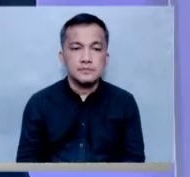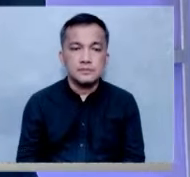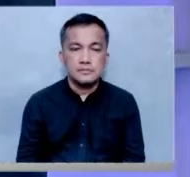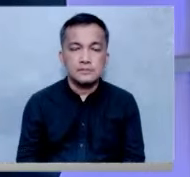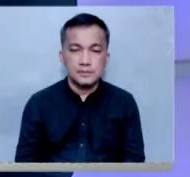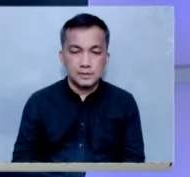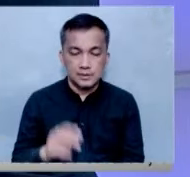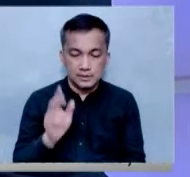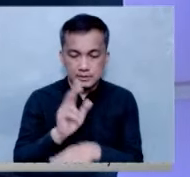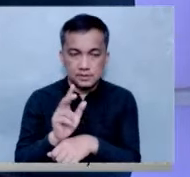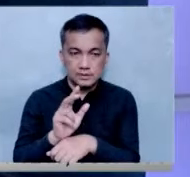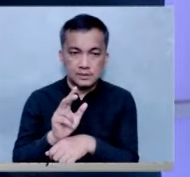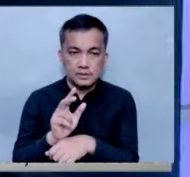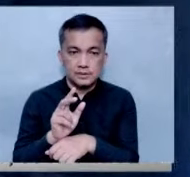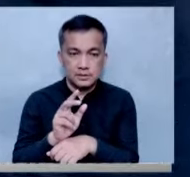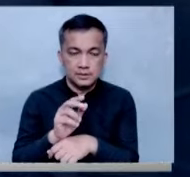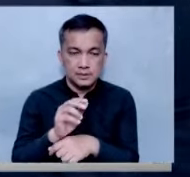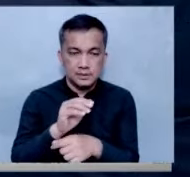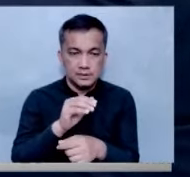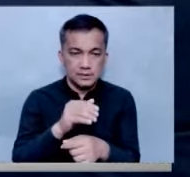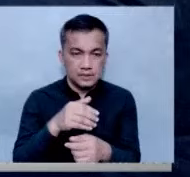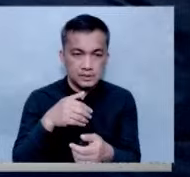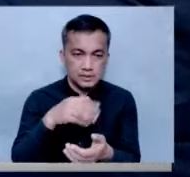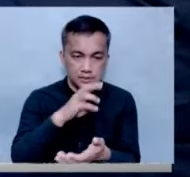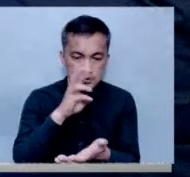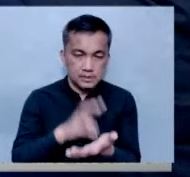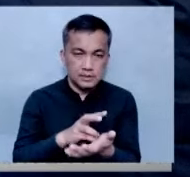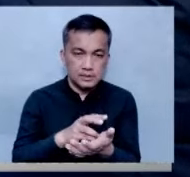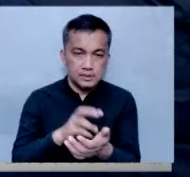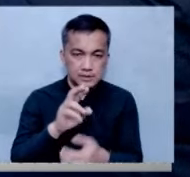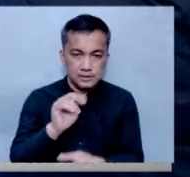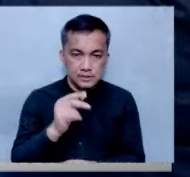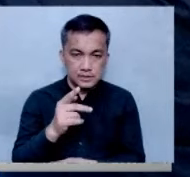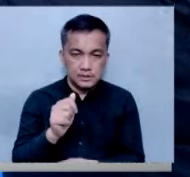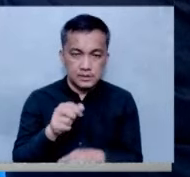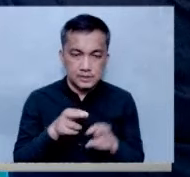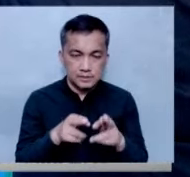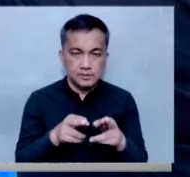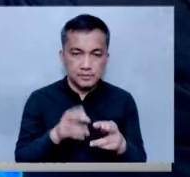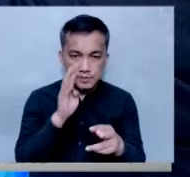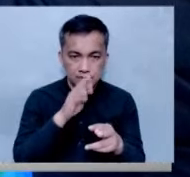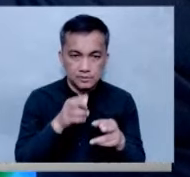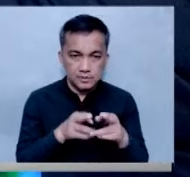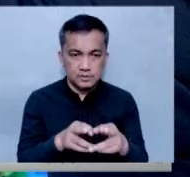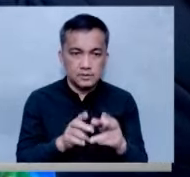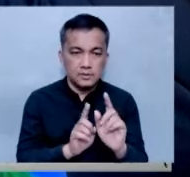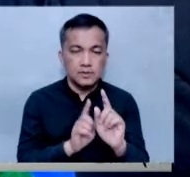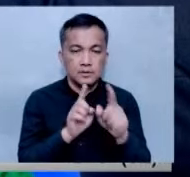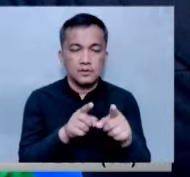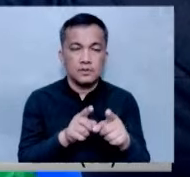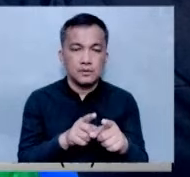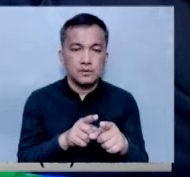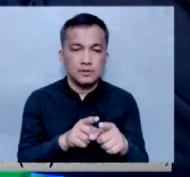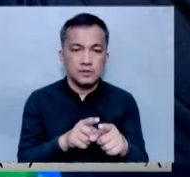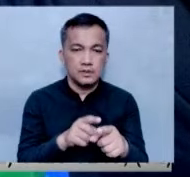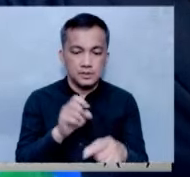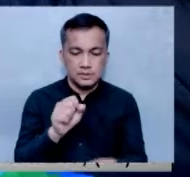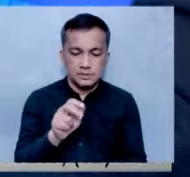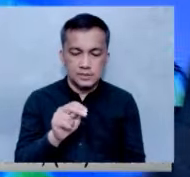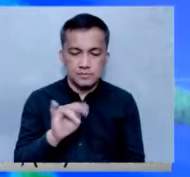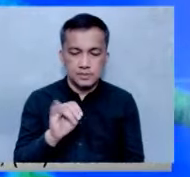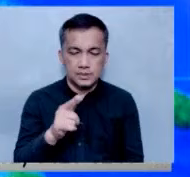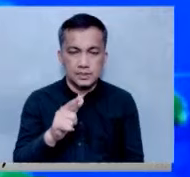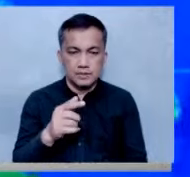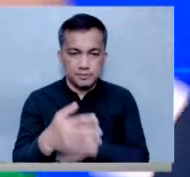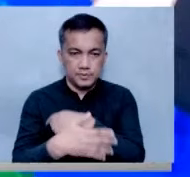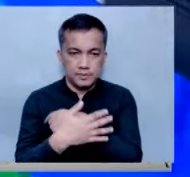nandiyan yan sa tumbok ng Naga River at ng Bicol River na patungo naman sa San Miguel Bay, kung saan